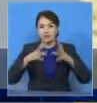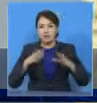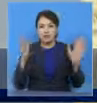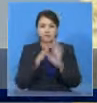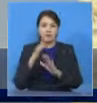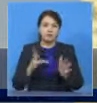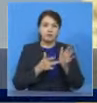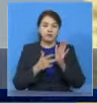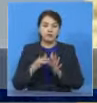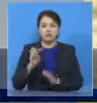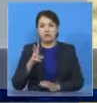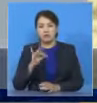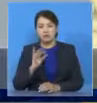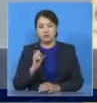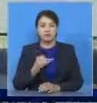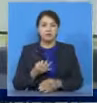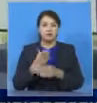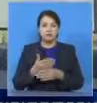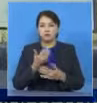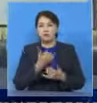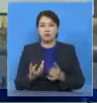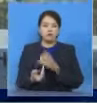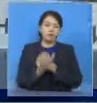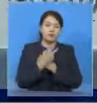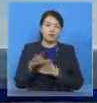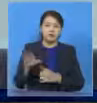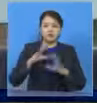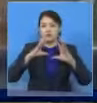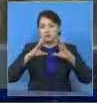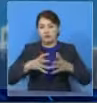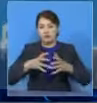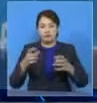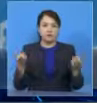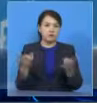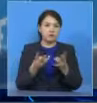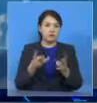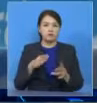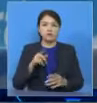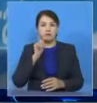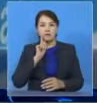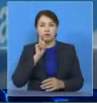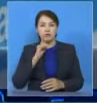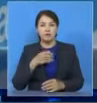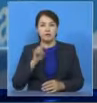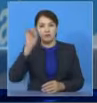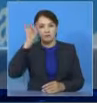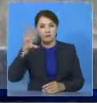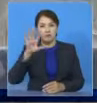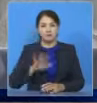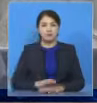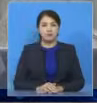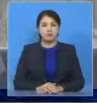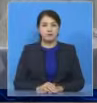природными туристическими брендами. Сюда с удовольствием будут приезжать люди со всего света. Необходимо лишь создать условия и популяризировать.